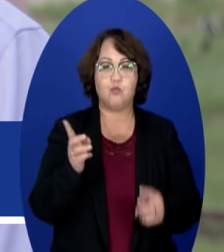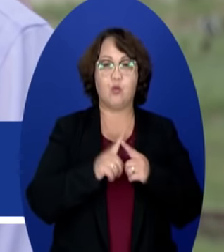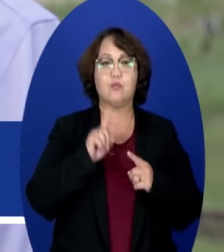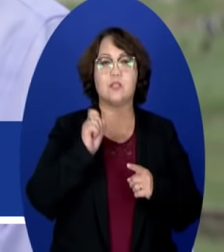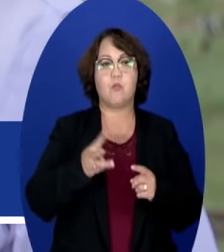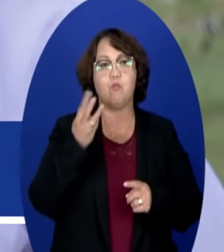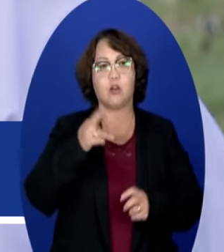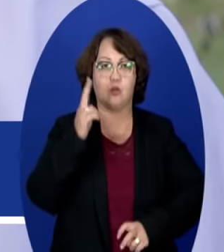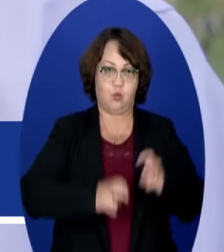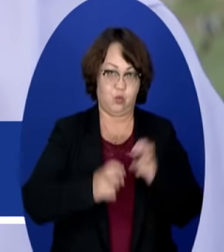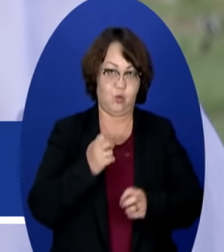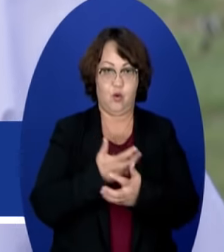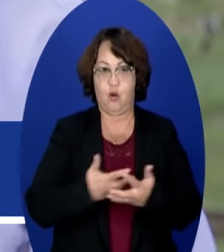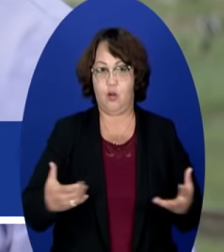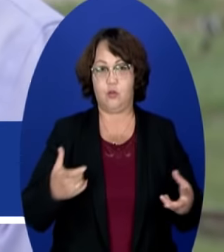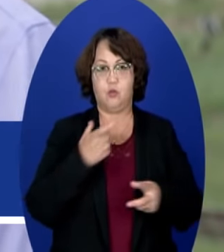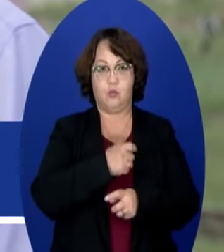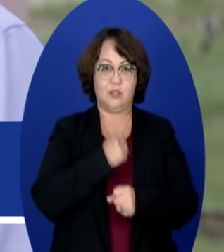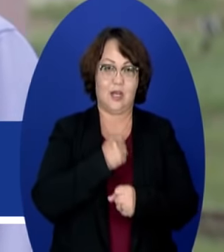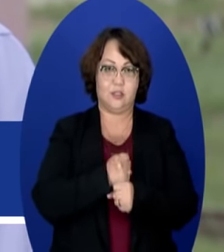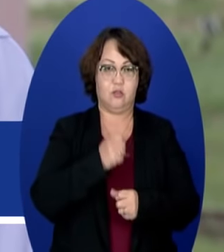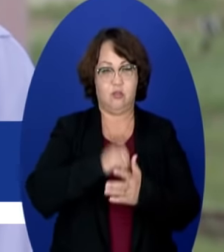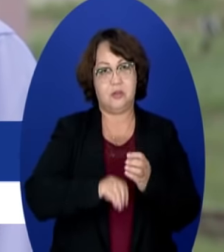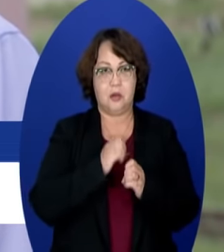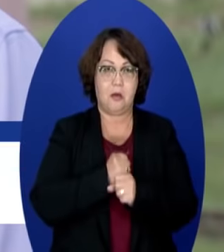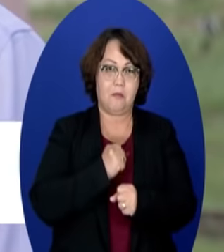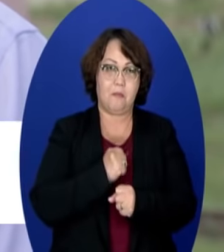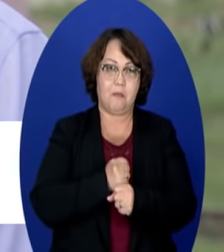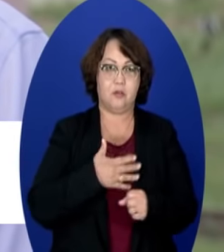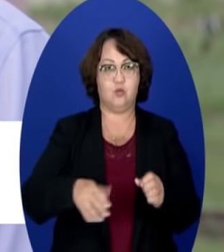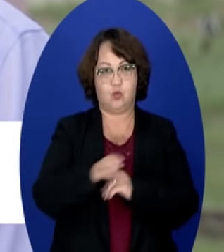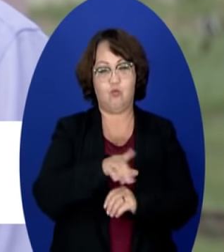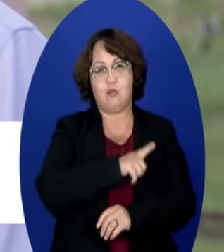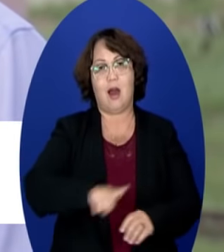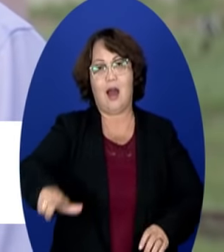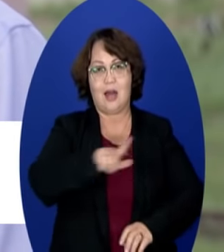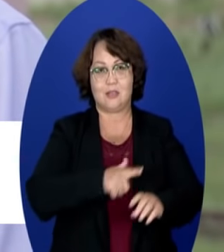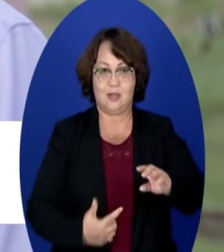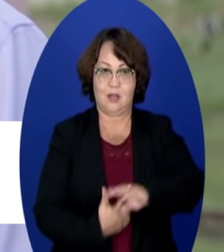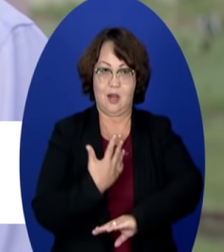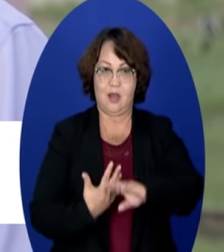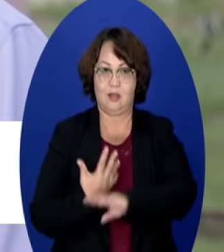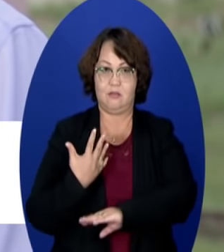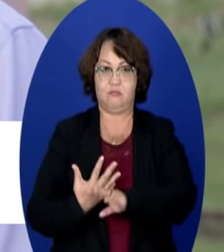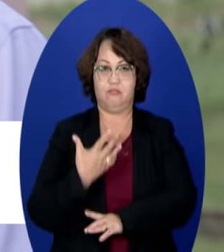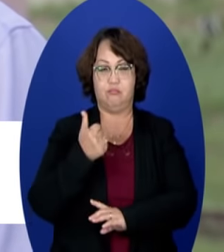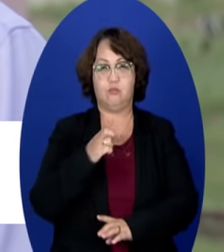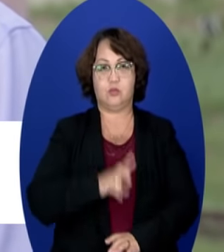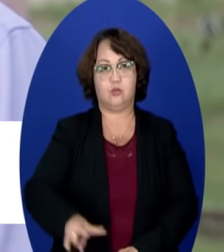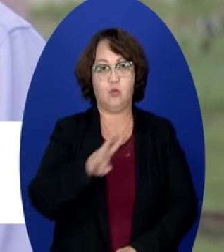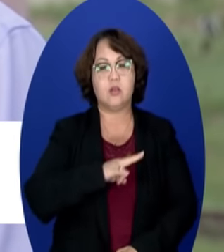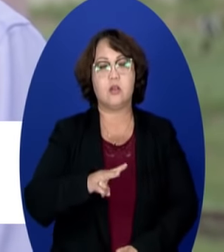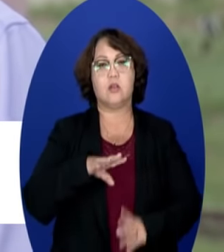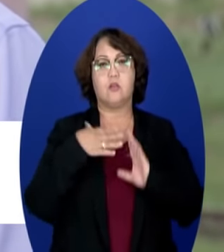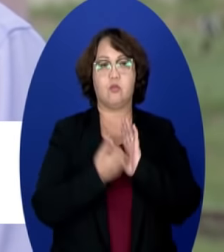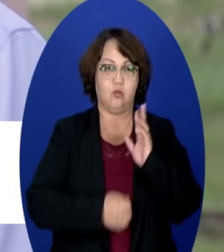олон үйлдвэрүүдэд олон ажилтнаа ажилтгаас гадна Мандал сум өөрөө газар тариалангийн бүс нутаг. За дээр нь одоо өрхийн үйлдвэрлэл дээр